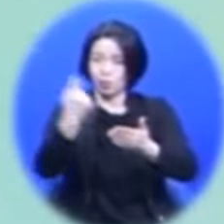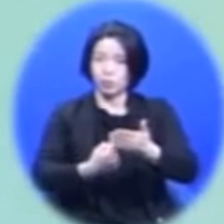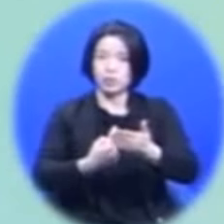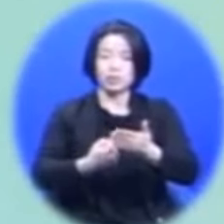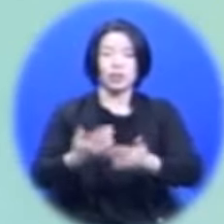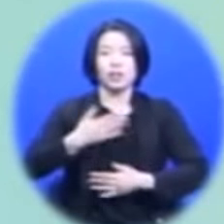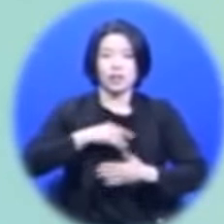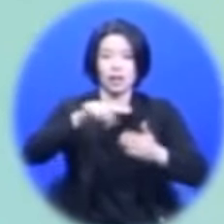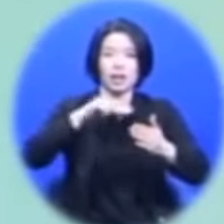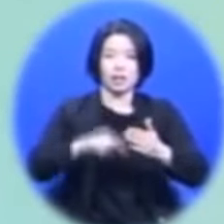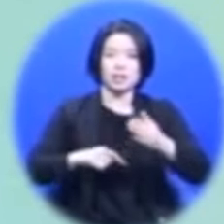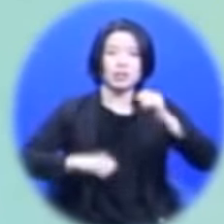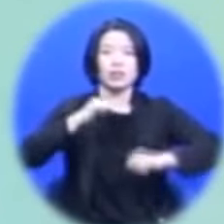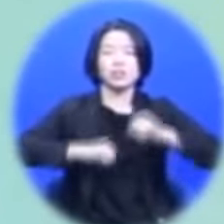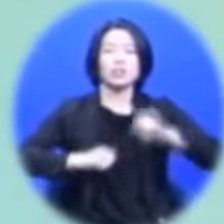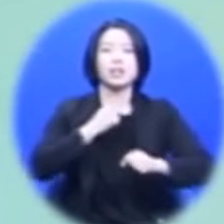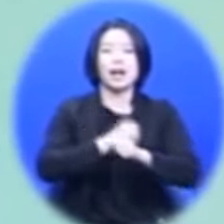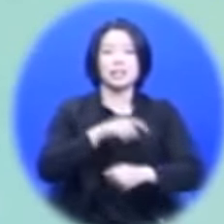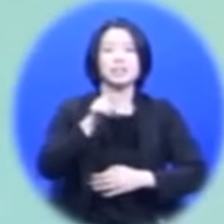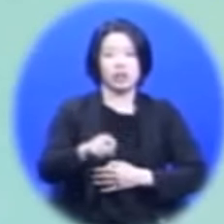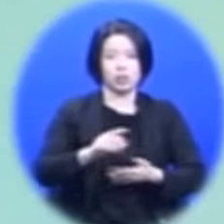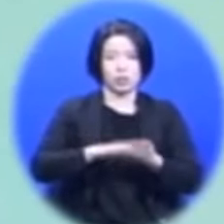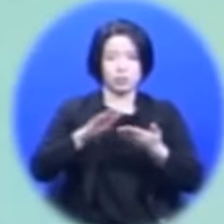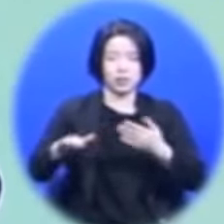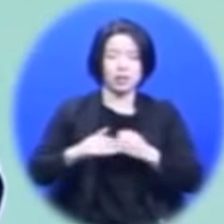내 안에서 역사하신다는 것입니다.